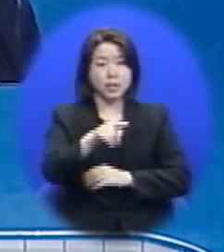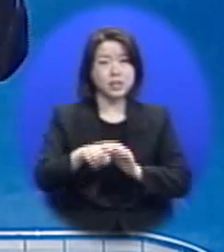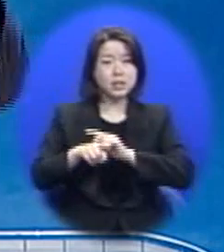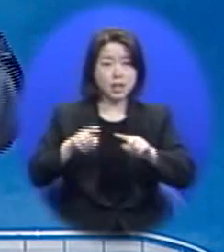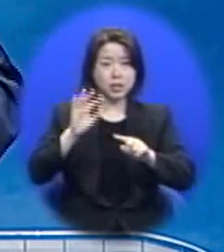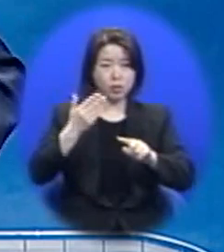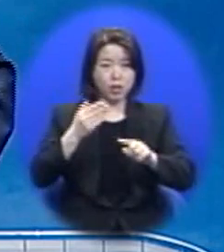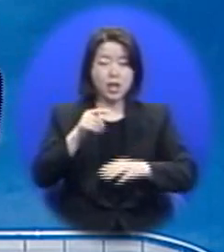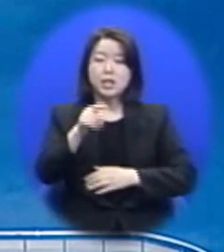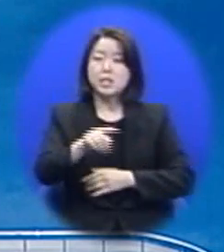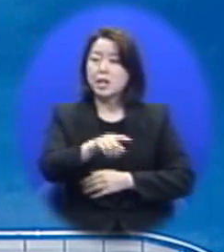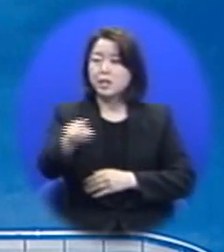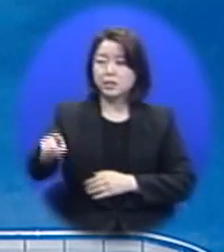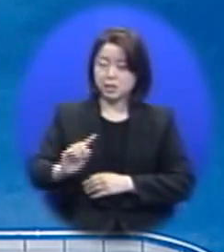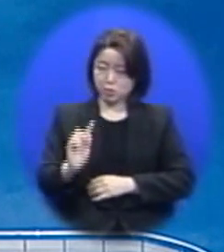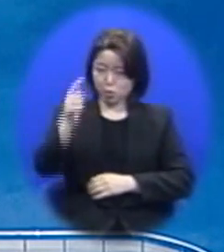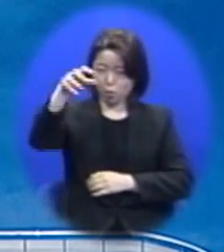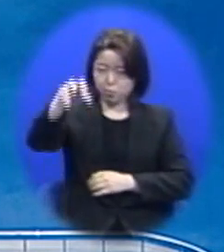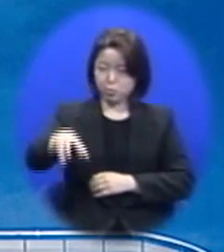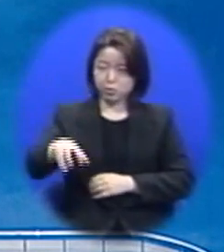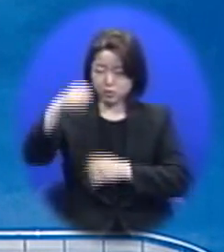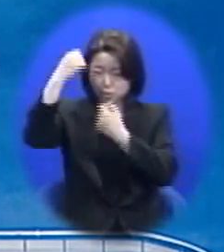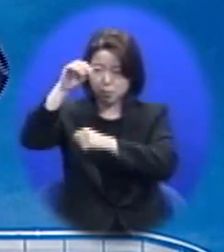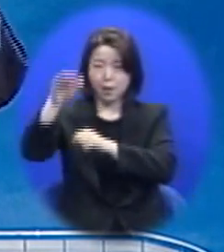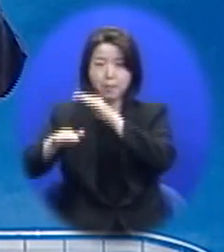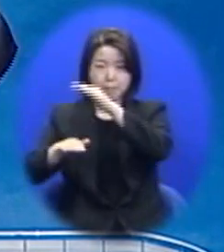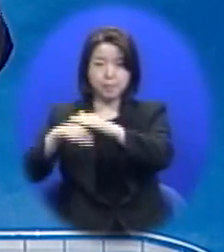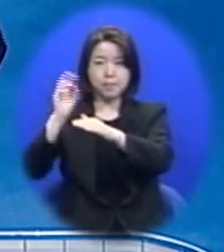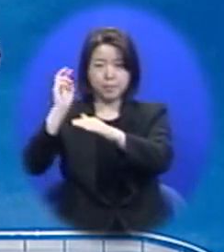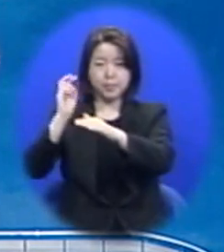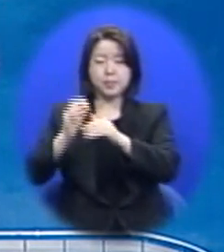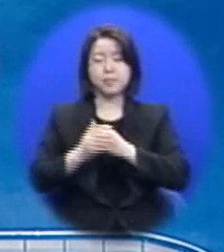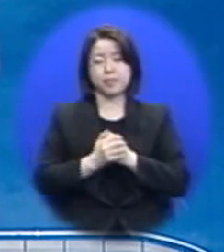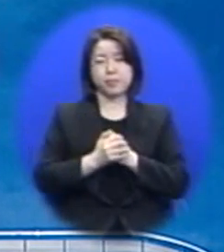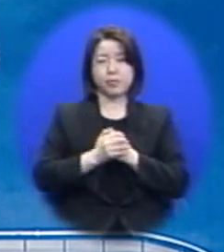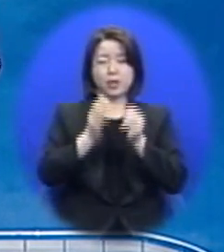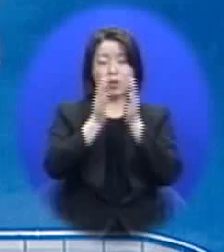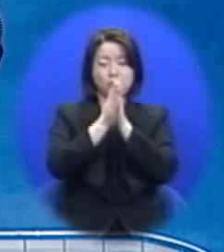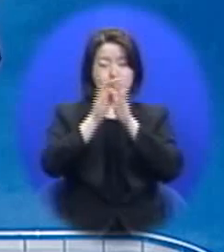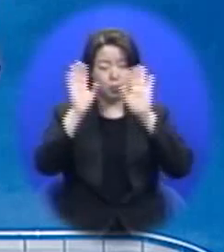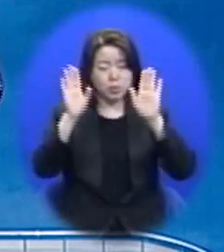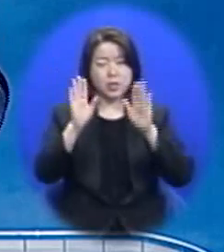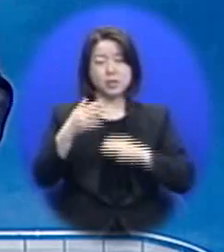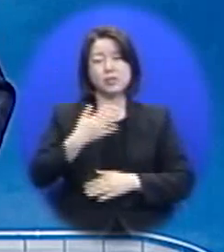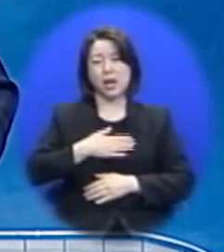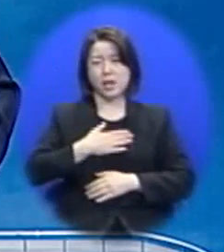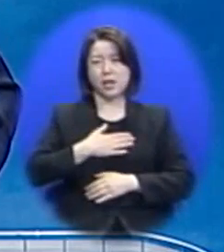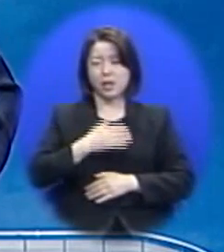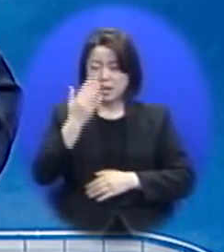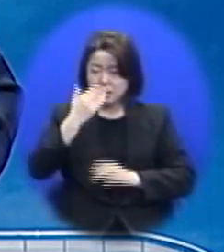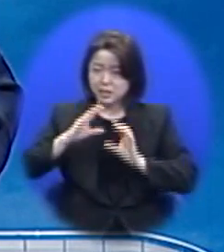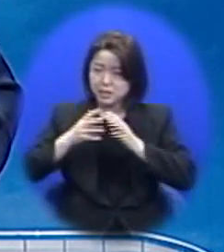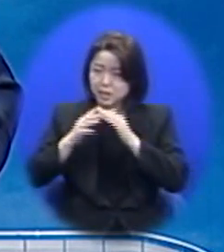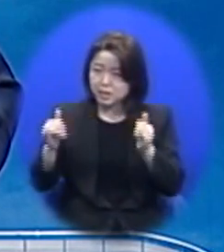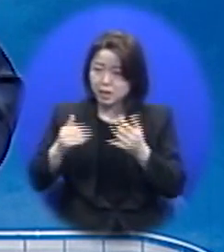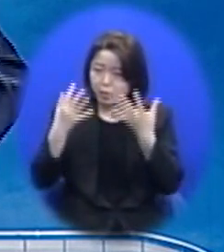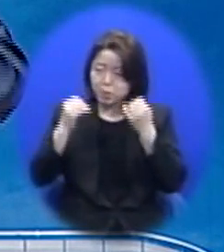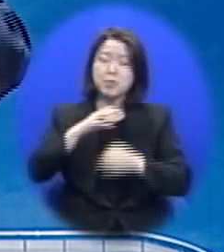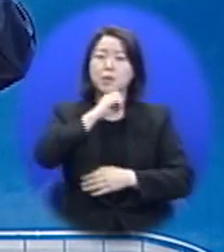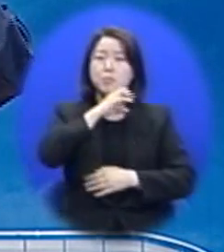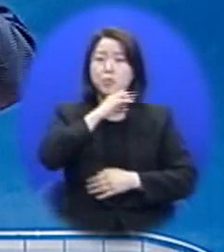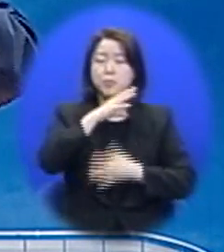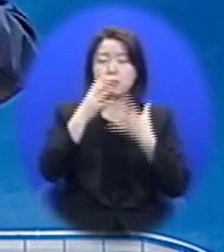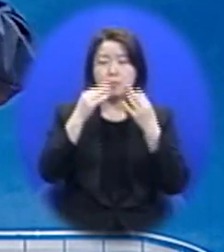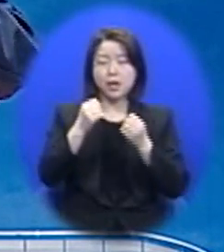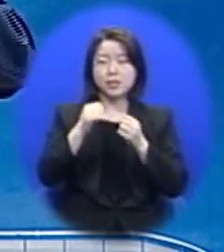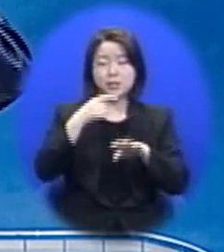그들의 높은 곳을 밟으리로다. 모세는 알지요. 이스라엘 백성이 얼마나 불평불만이 많았던 족속인지.